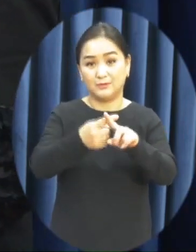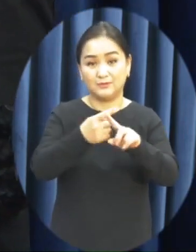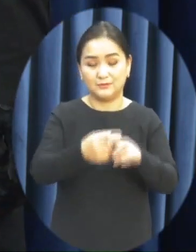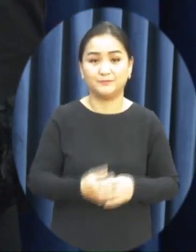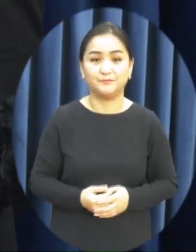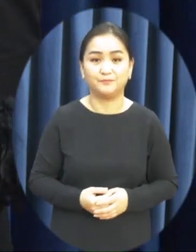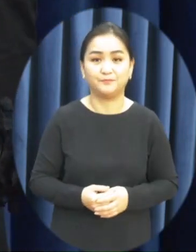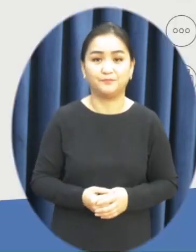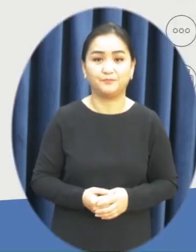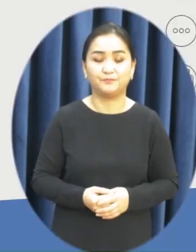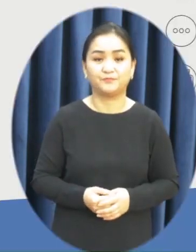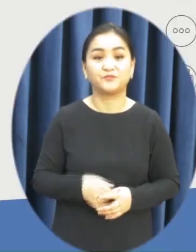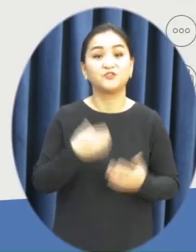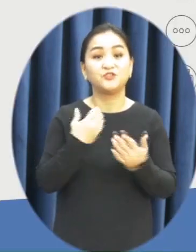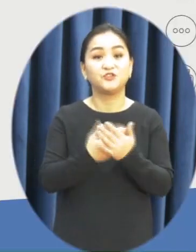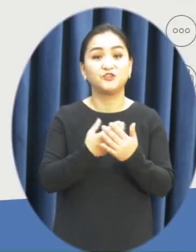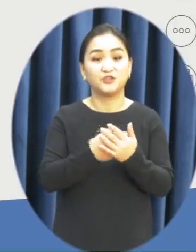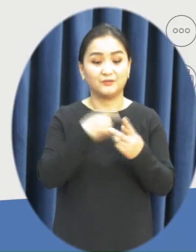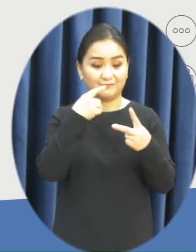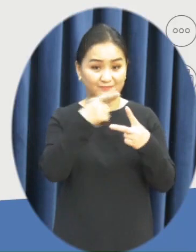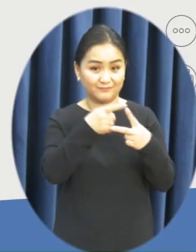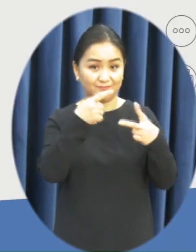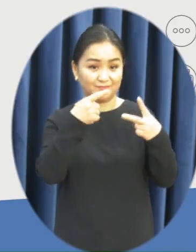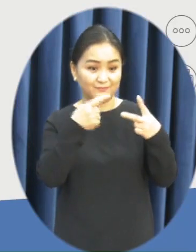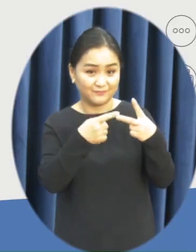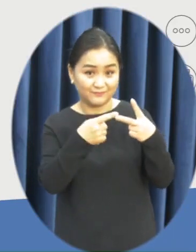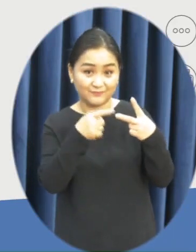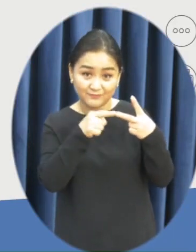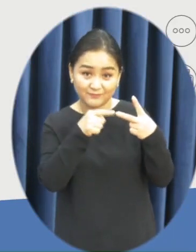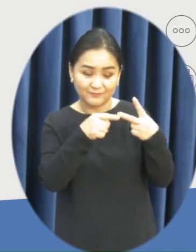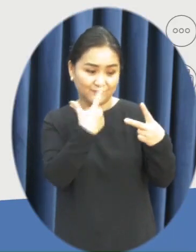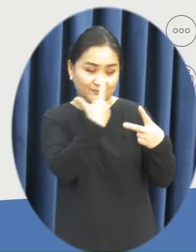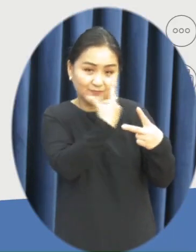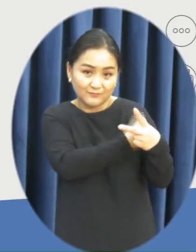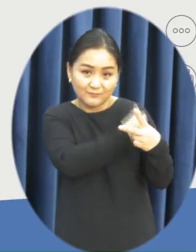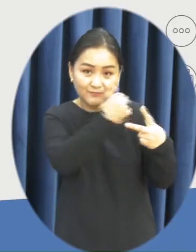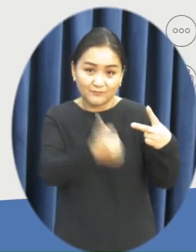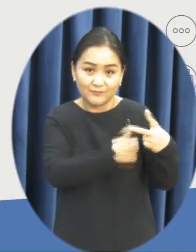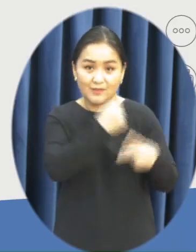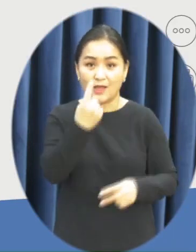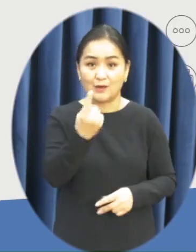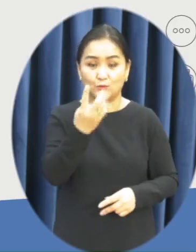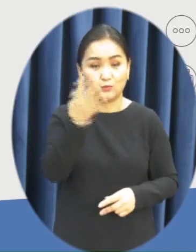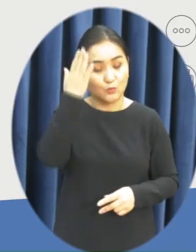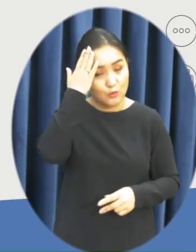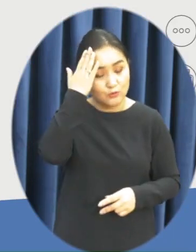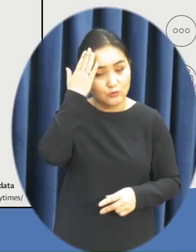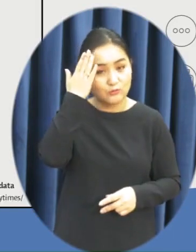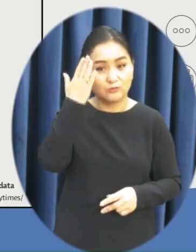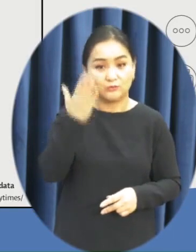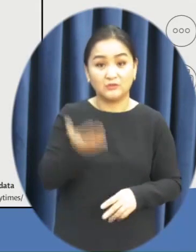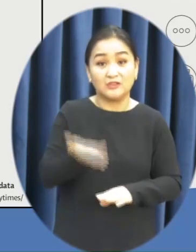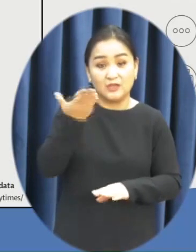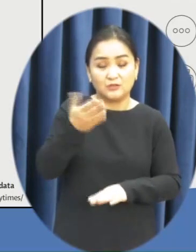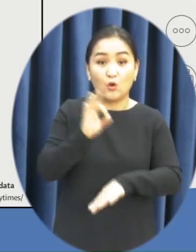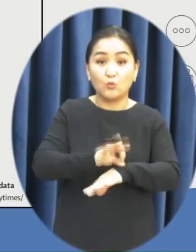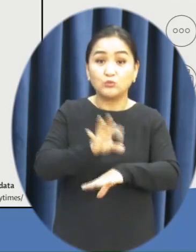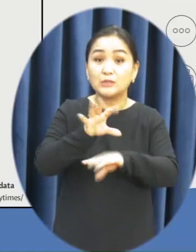ཁེད གེ ནས